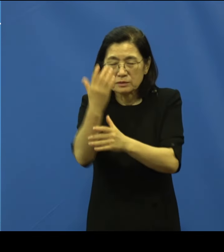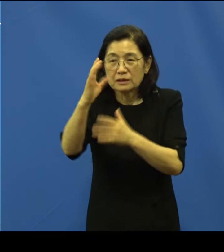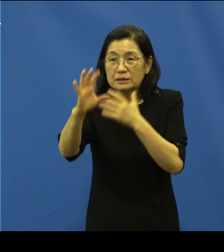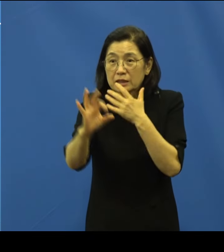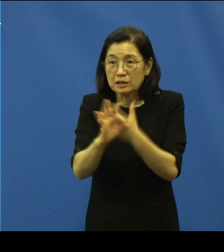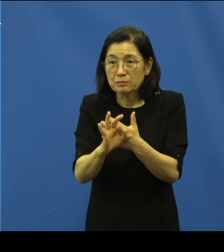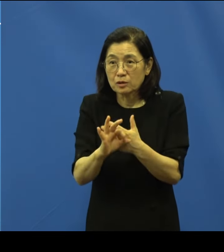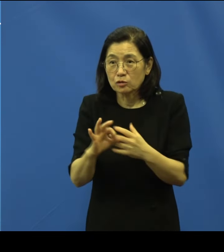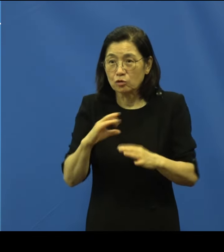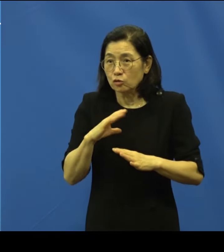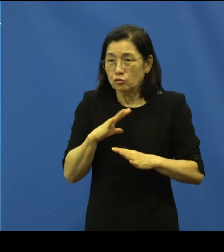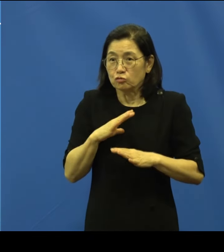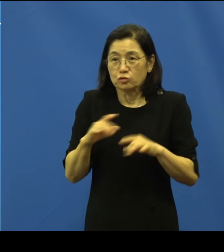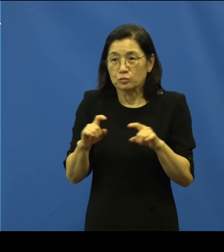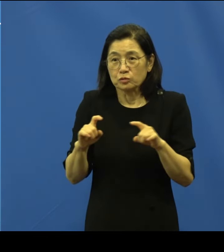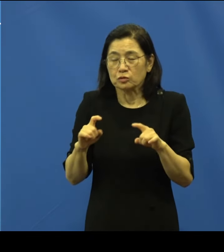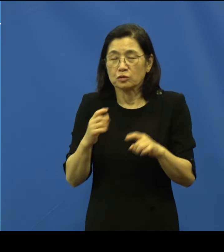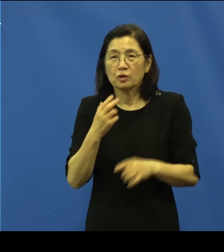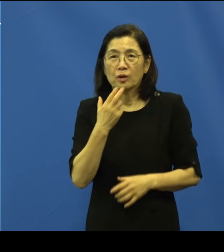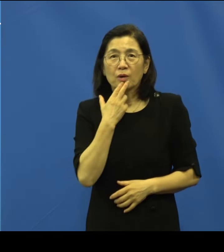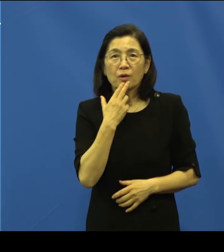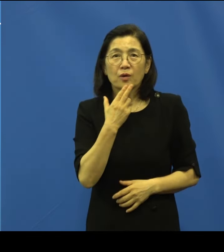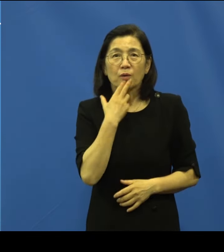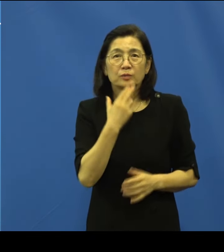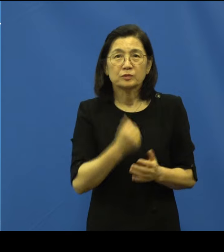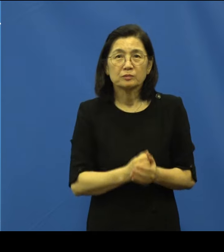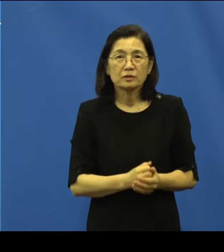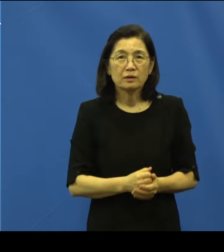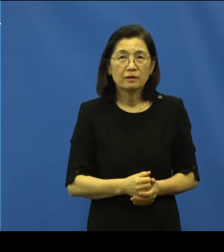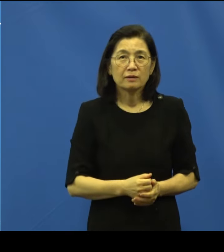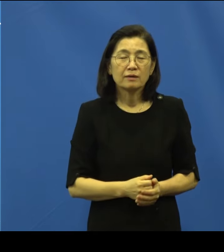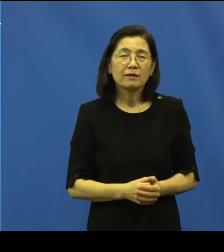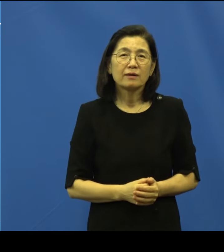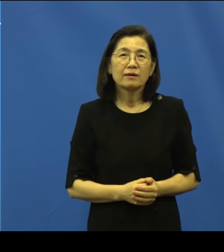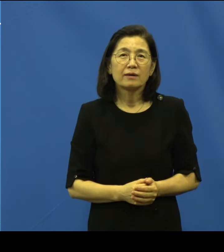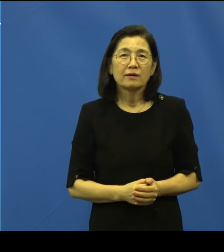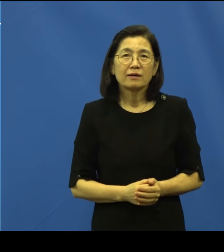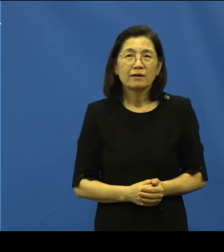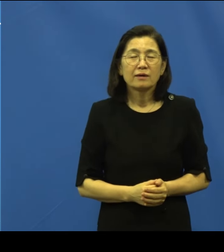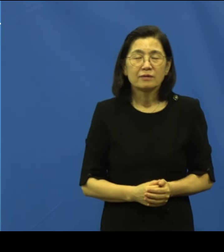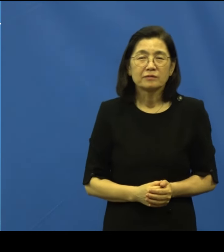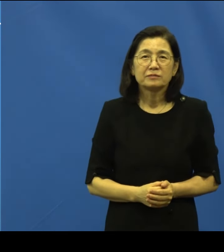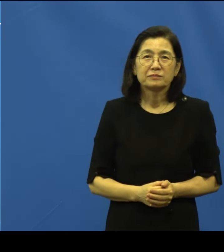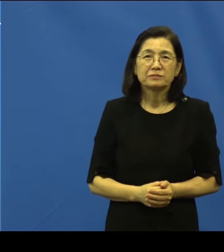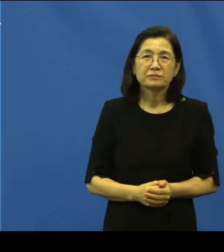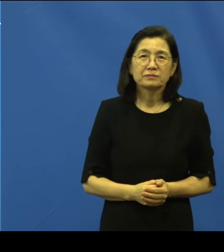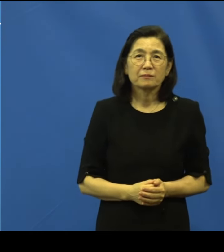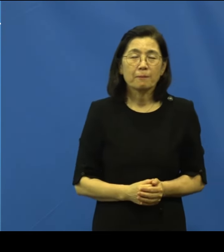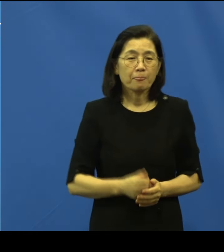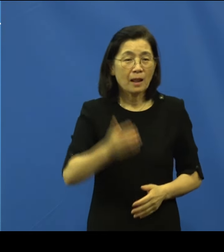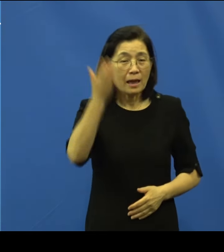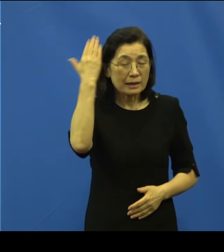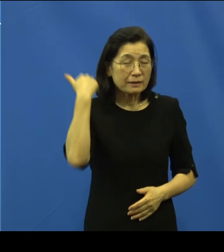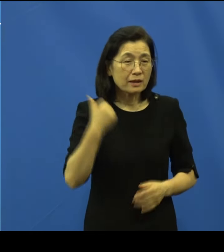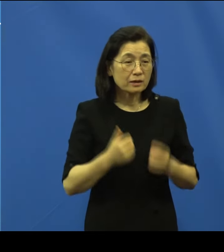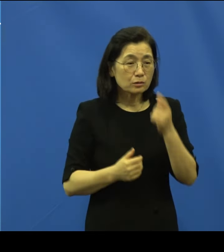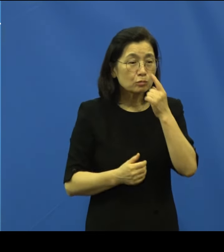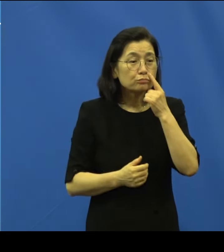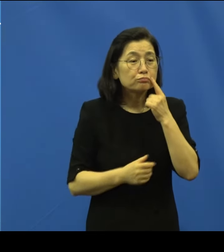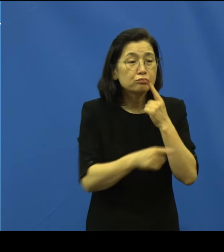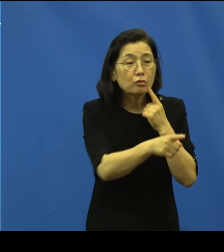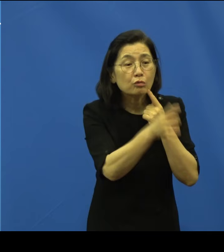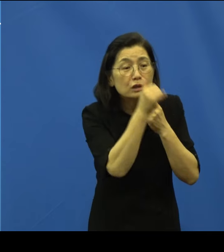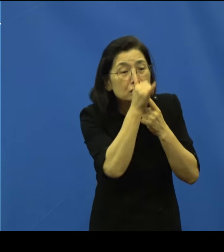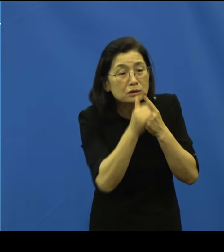이전에는 늘 부러워했는데 이제는 안 부러워져. 이 눈이 바뀐 거예요. 희한해. 상황은 안 바뀌었어요. 모든 게 달라진 게 없는데 눈이